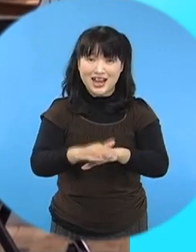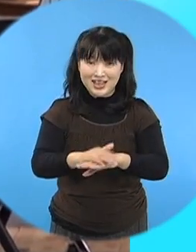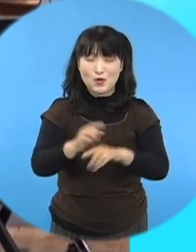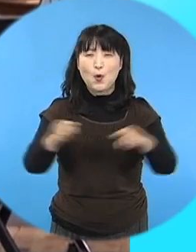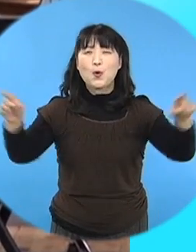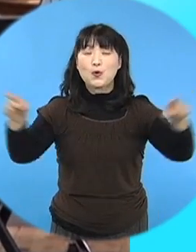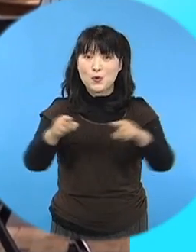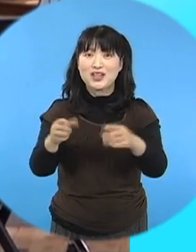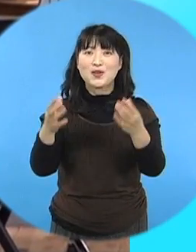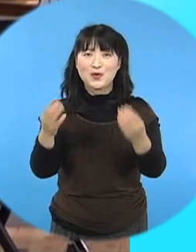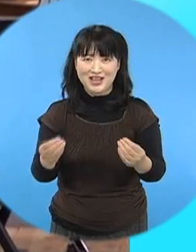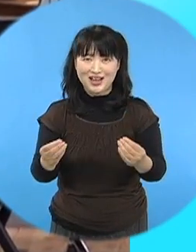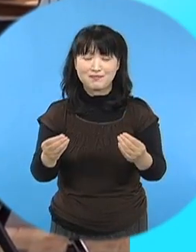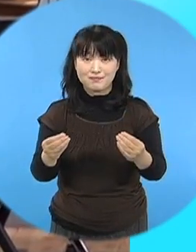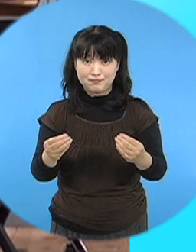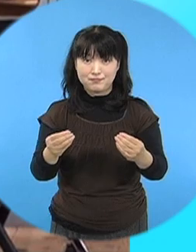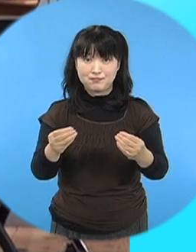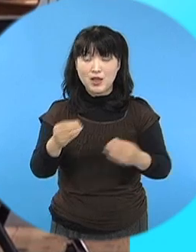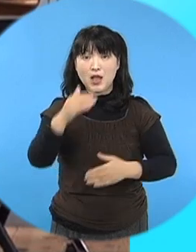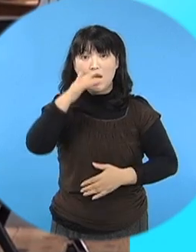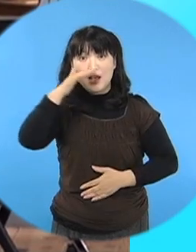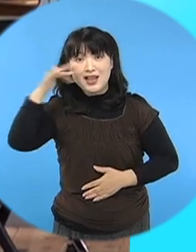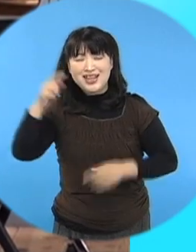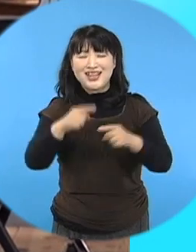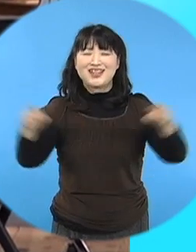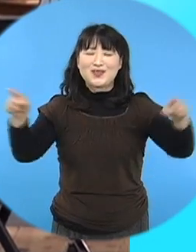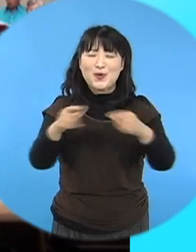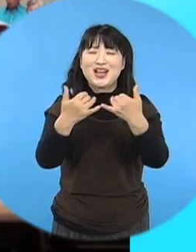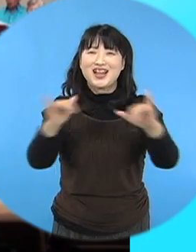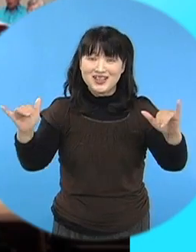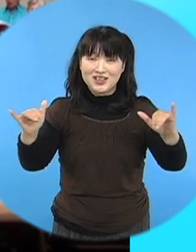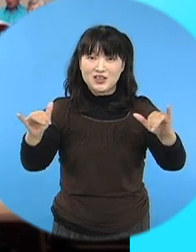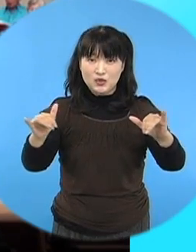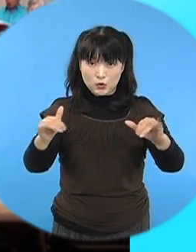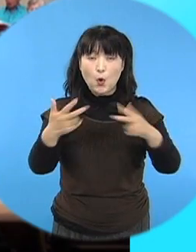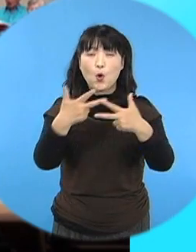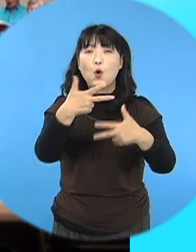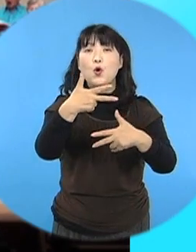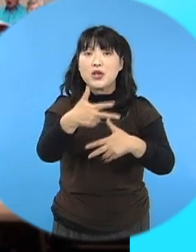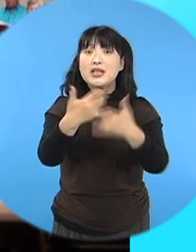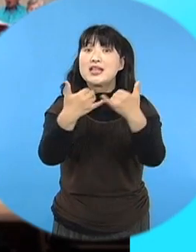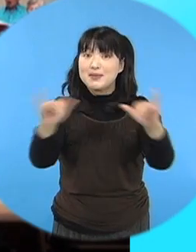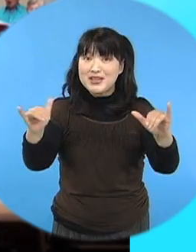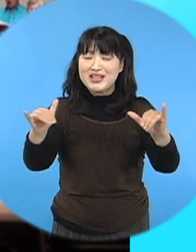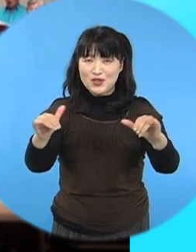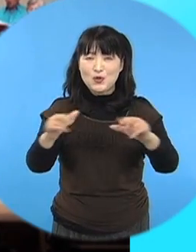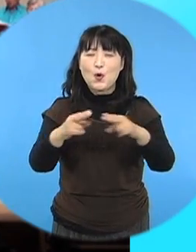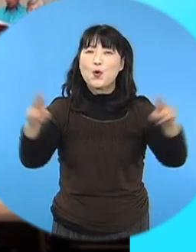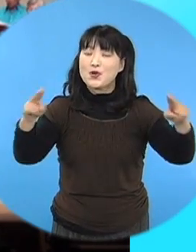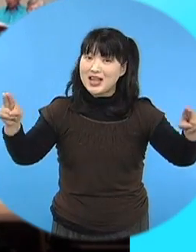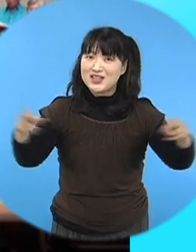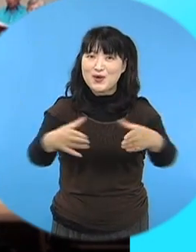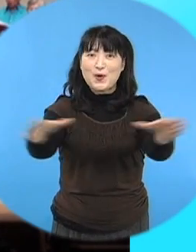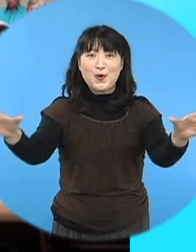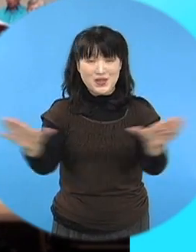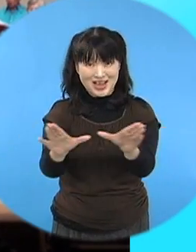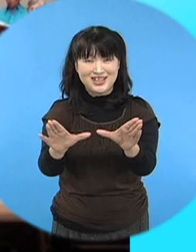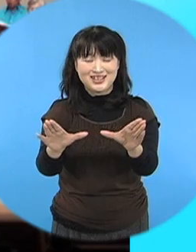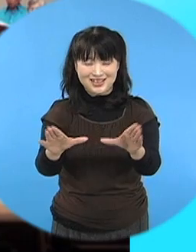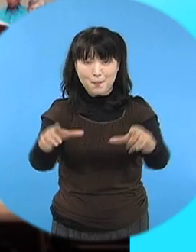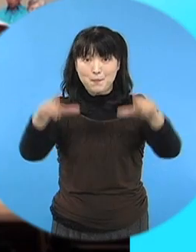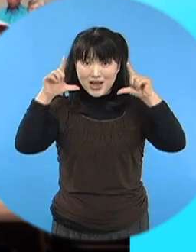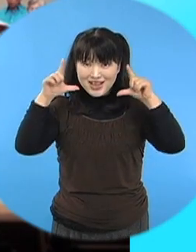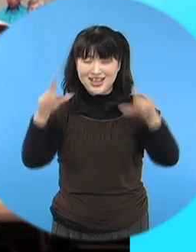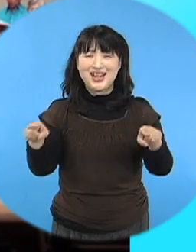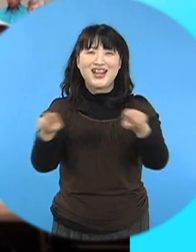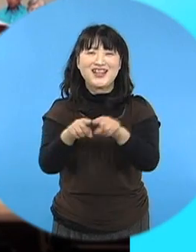を開催したり、一流の演奏家と市民合唱団に出演していただいたり一緒に歌ったりい